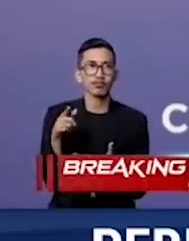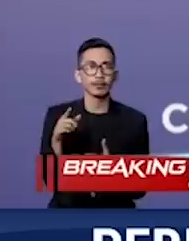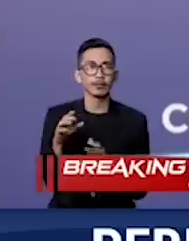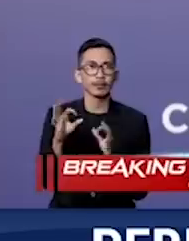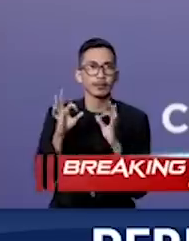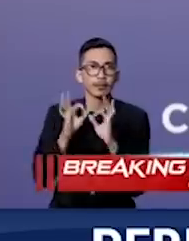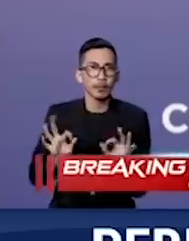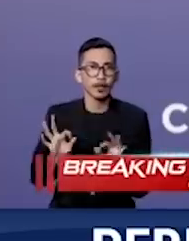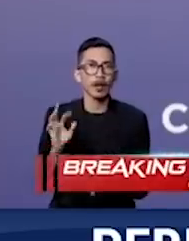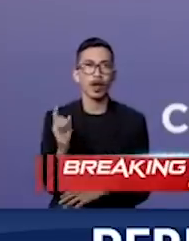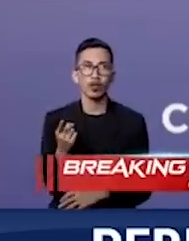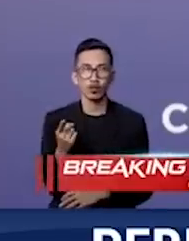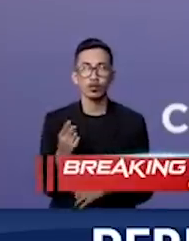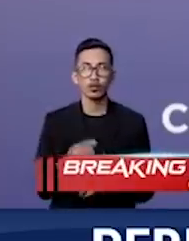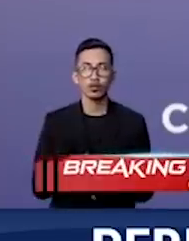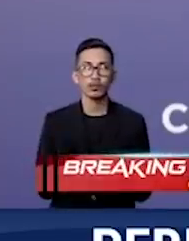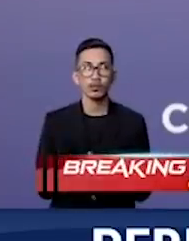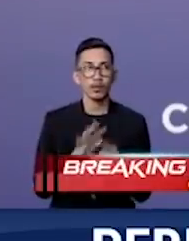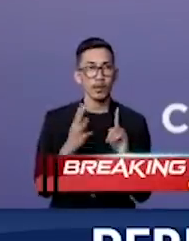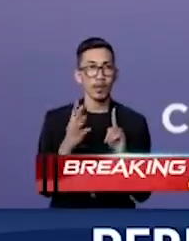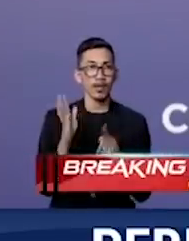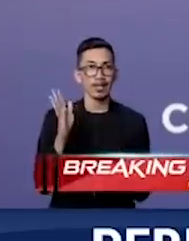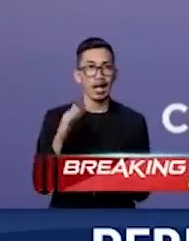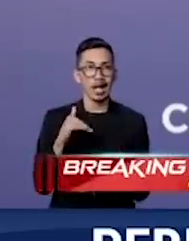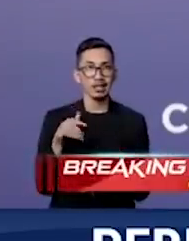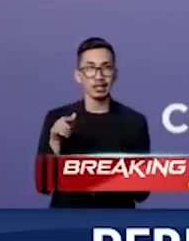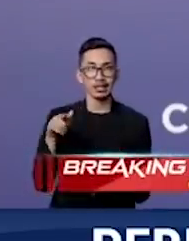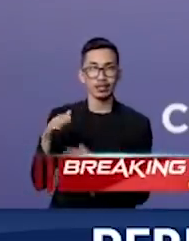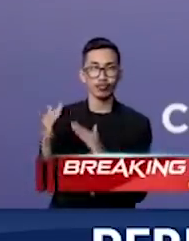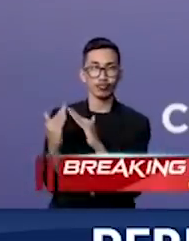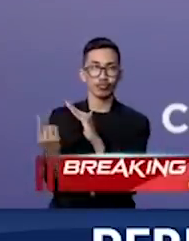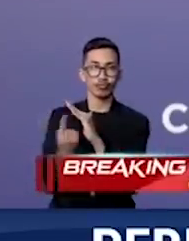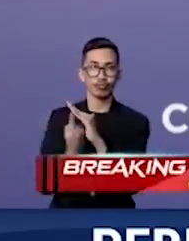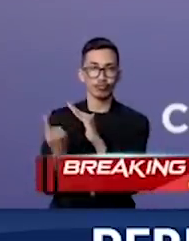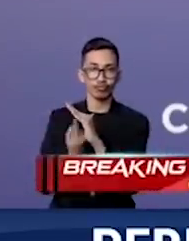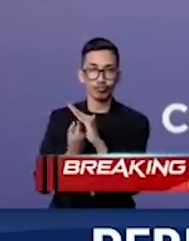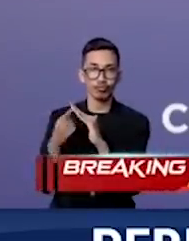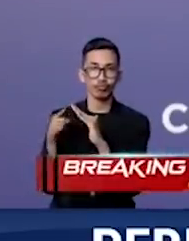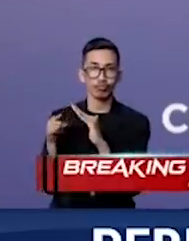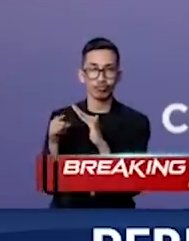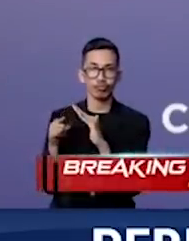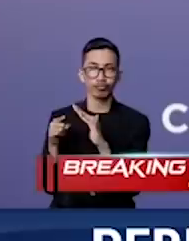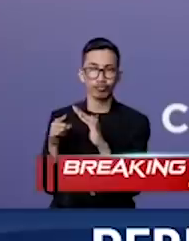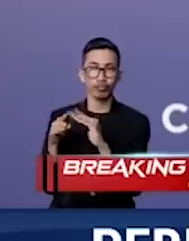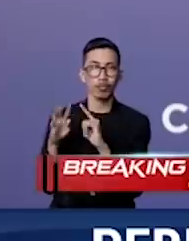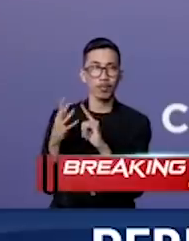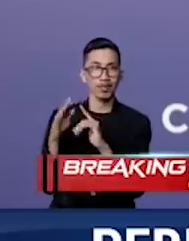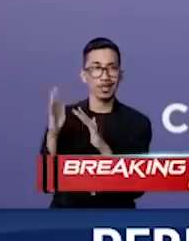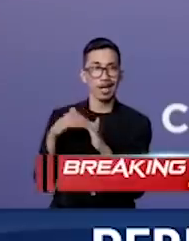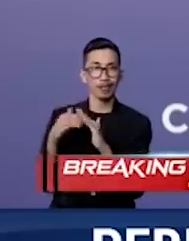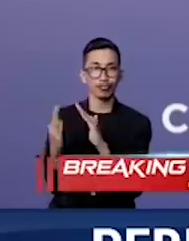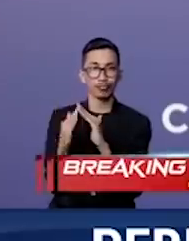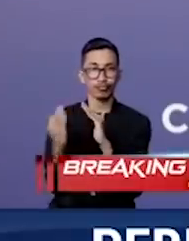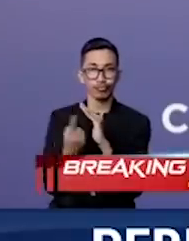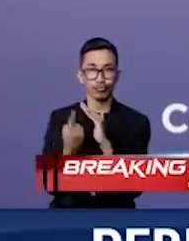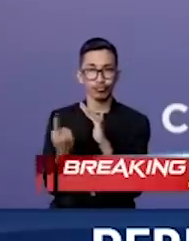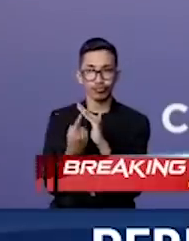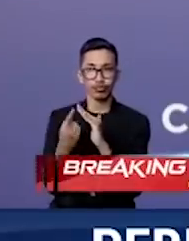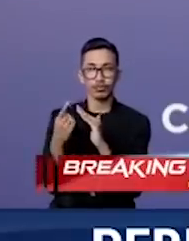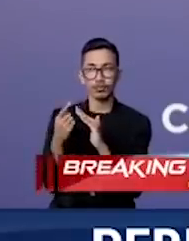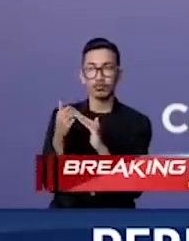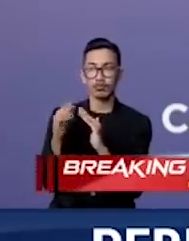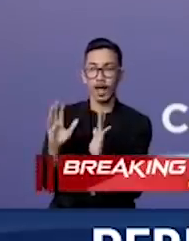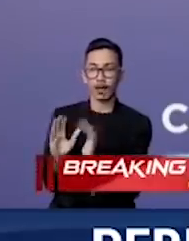disiplin agar dalam patbelas hari melakukan isolasi Mandiri bisa